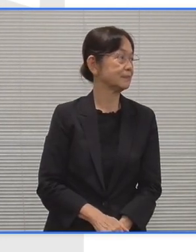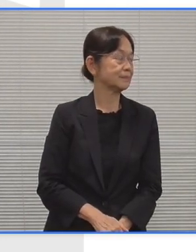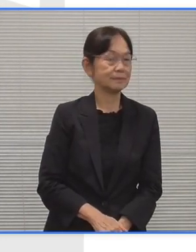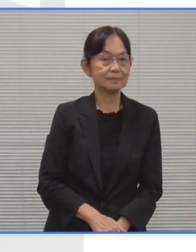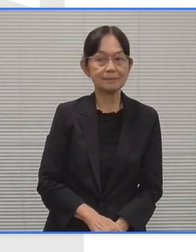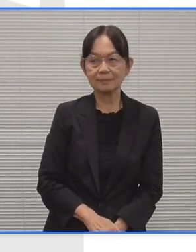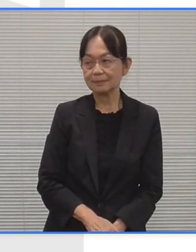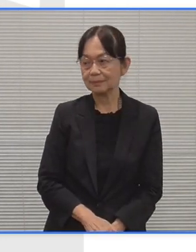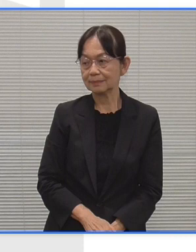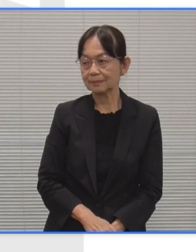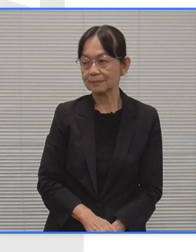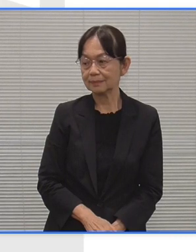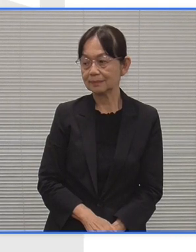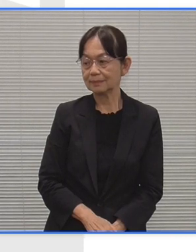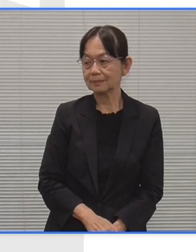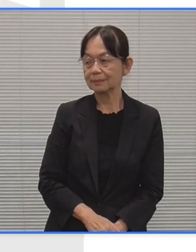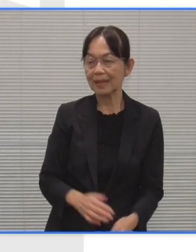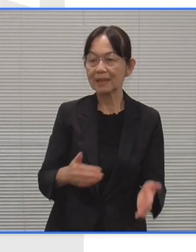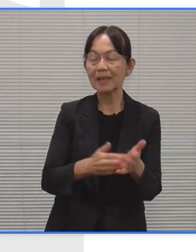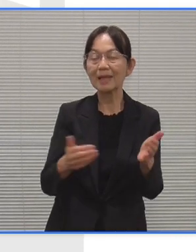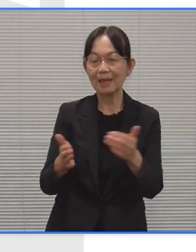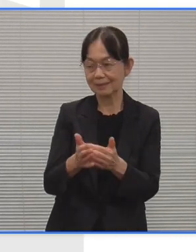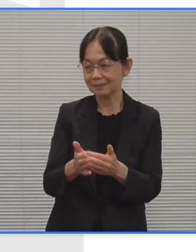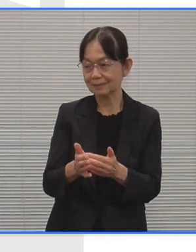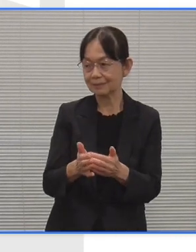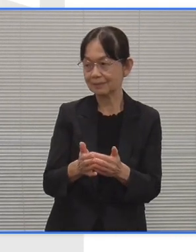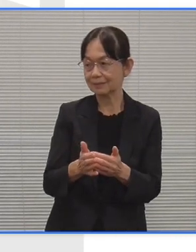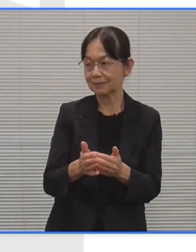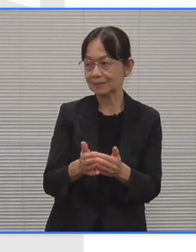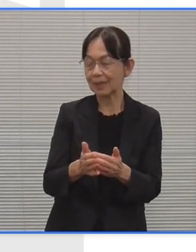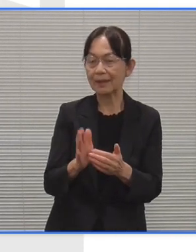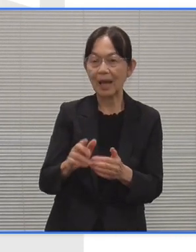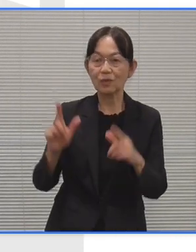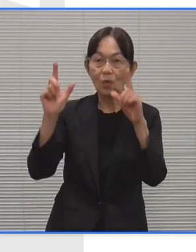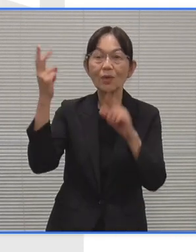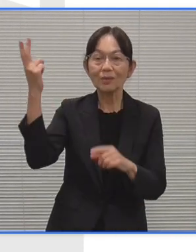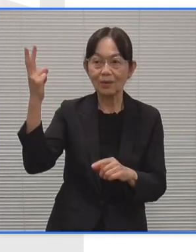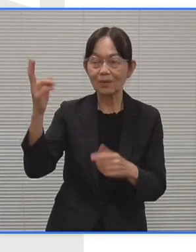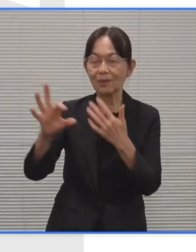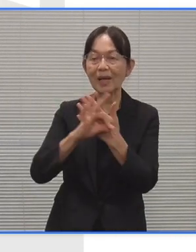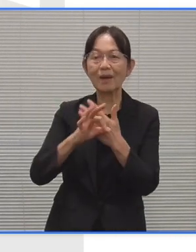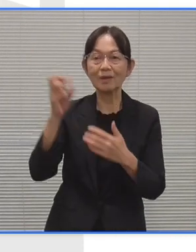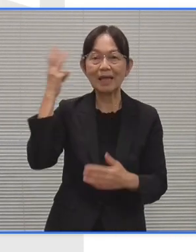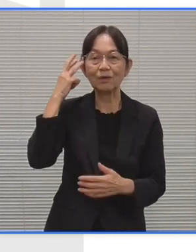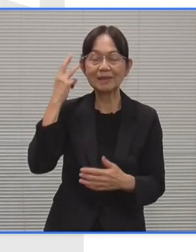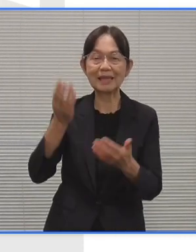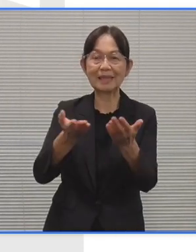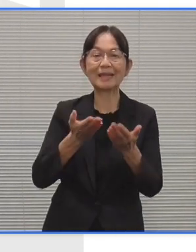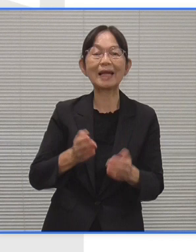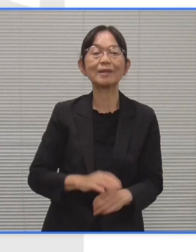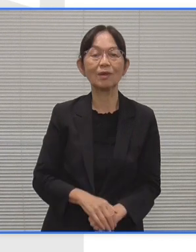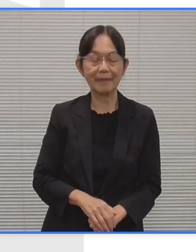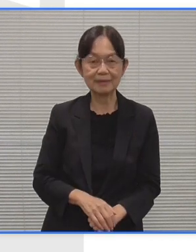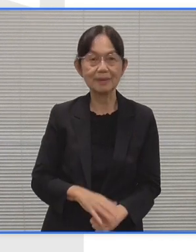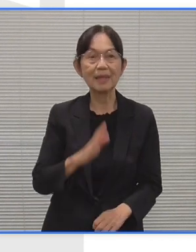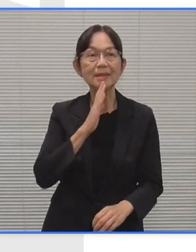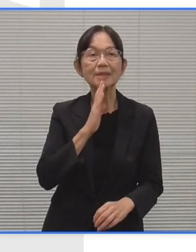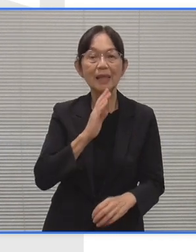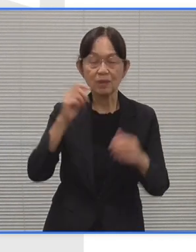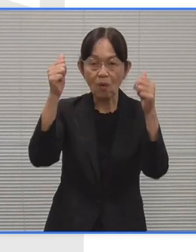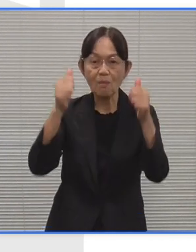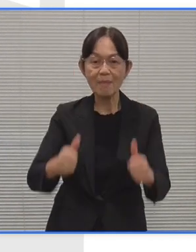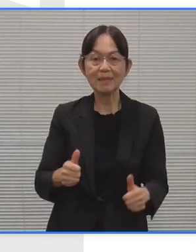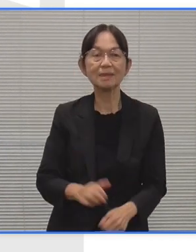制限を設けることにつきましては、東京都の、事例を参考にさせていただいております。で、実際ホームページにです